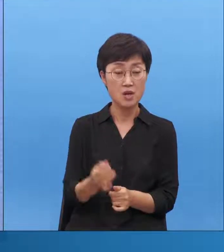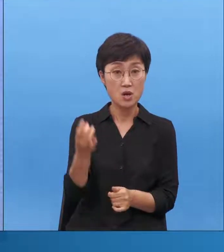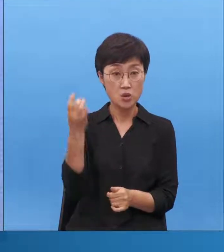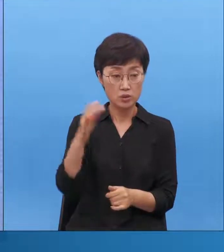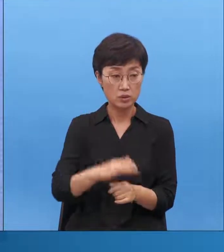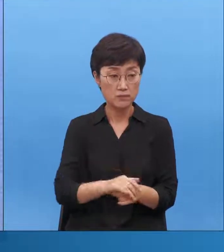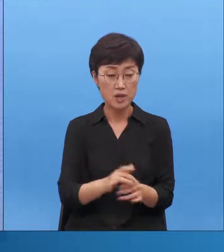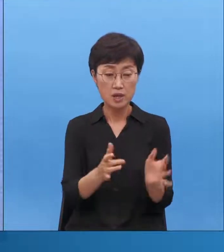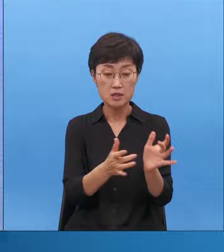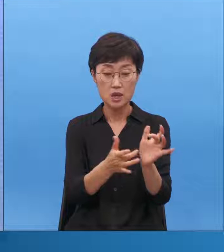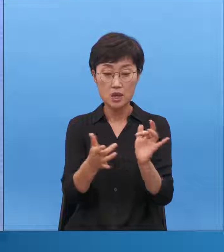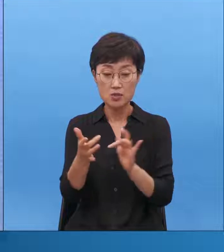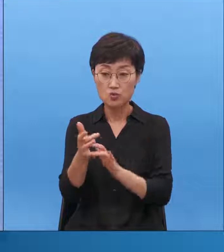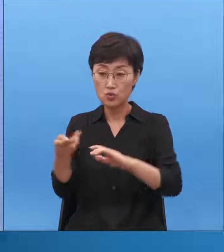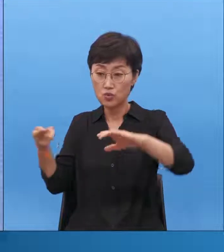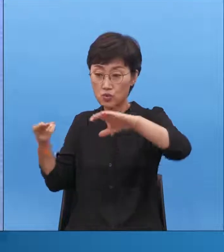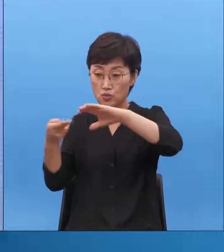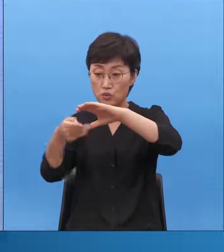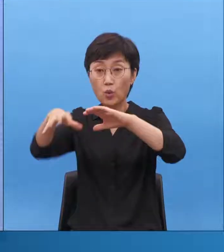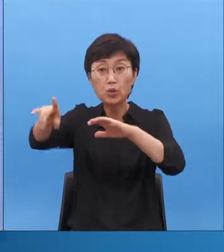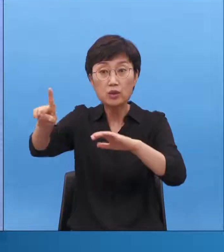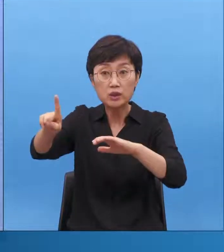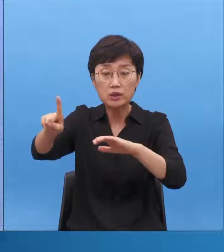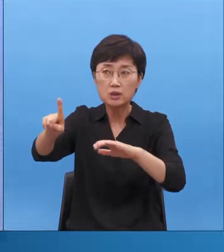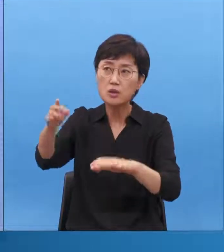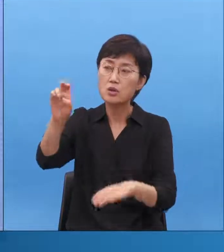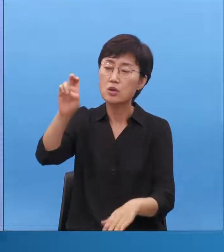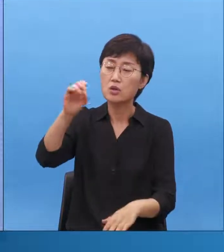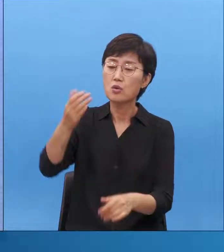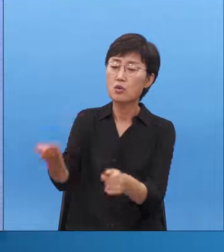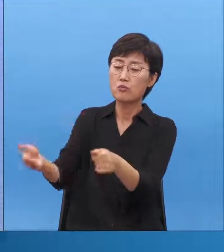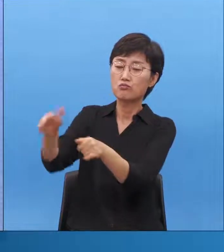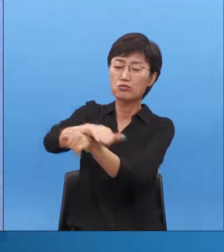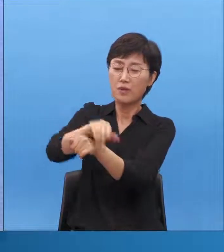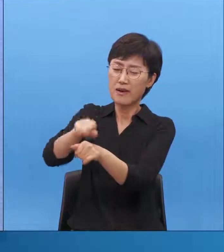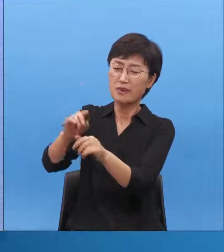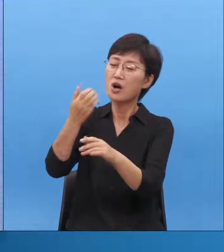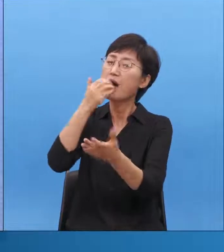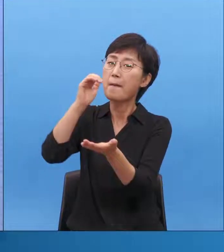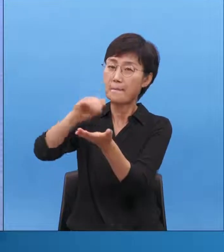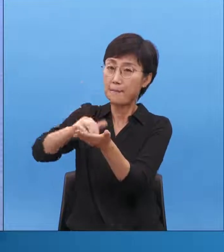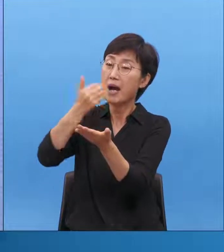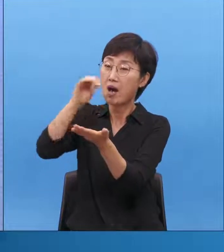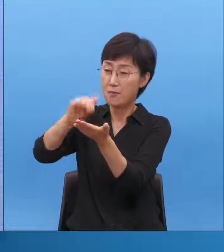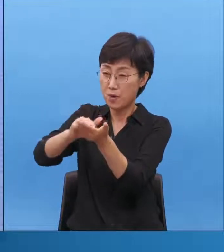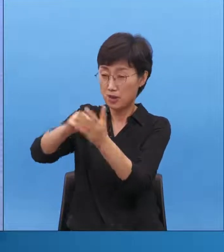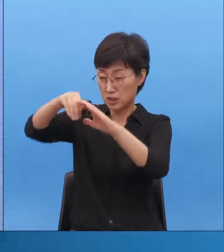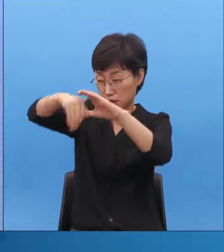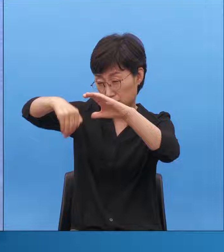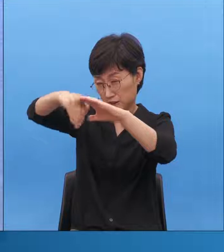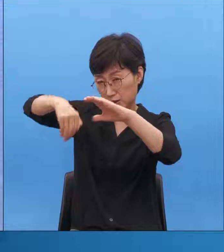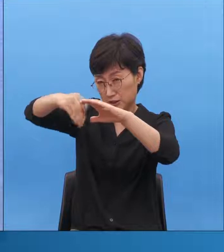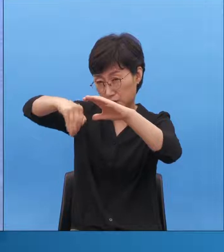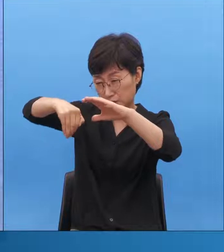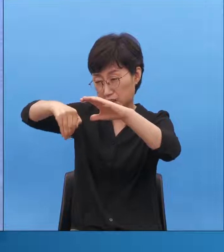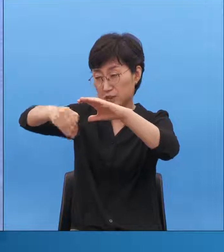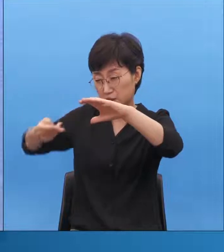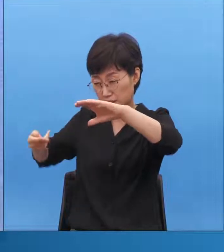준비해 놓은 무덤을 예수님께 드린 겁니다. And he gave the tomb that he wanted to use for himself to Jesus.